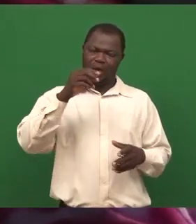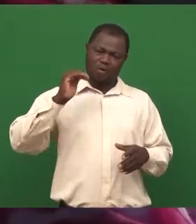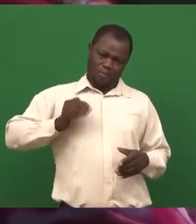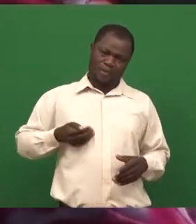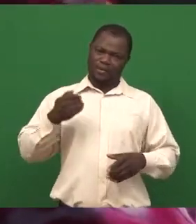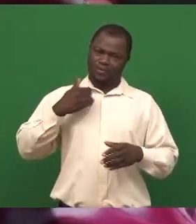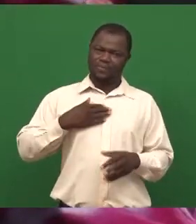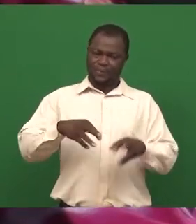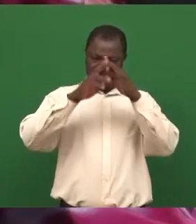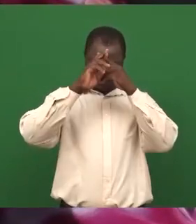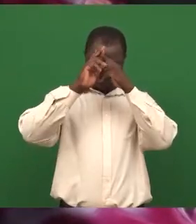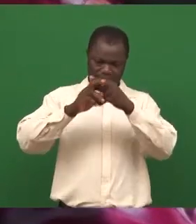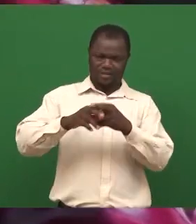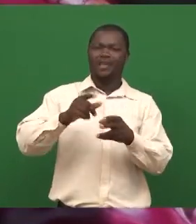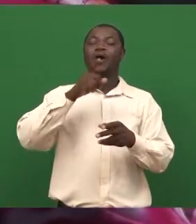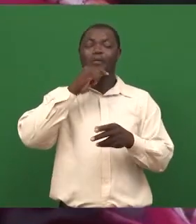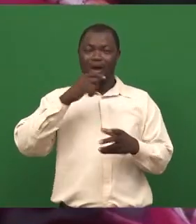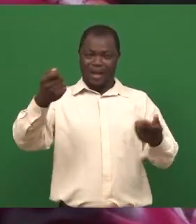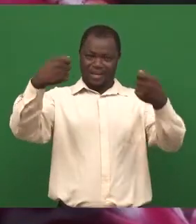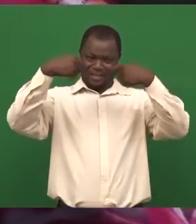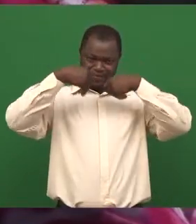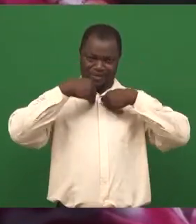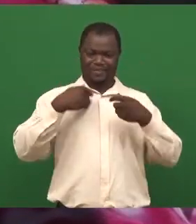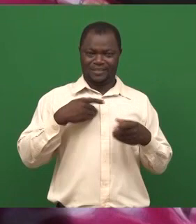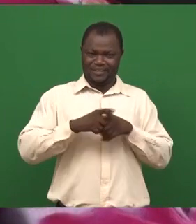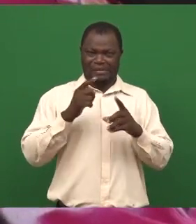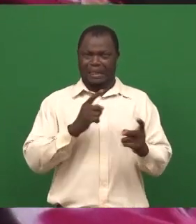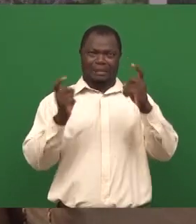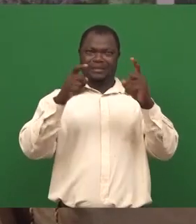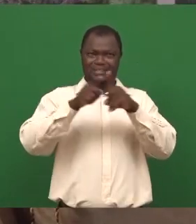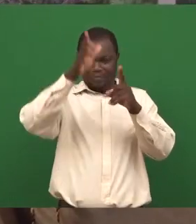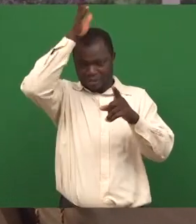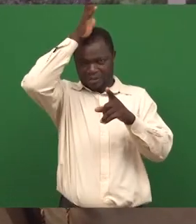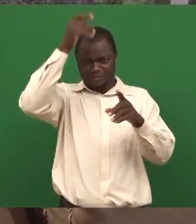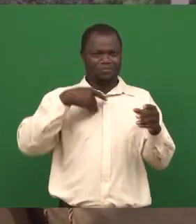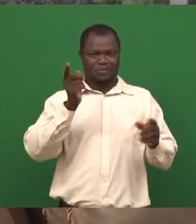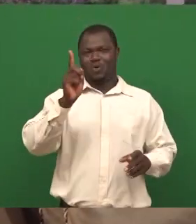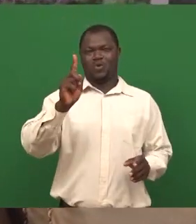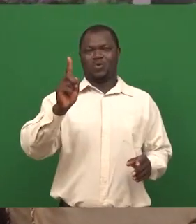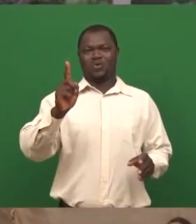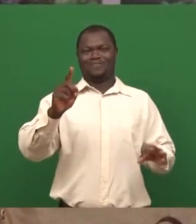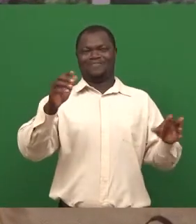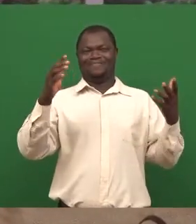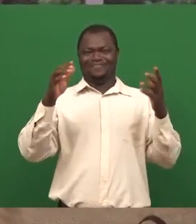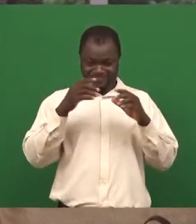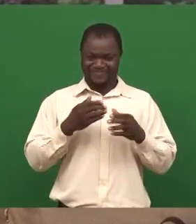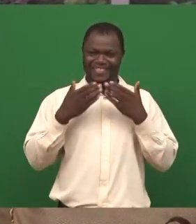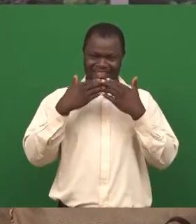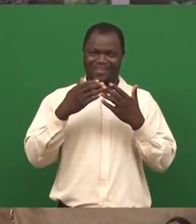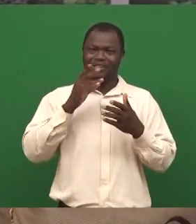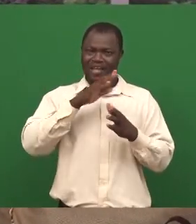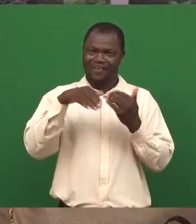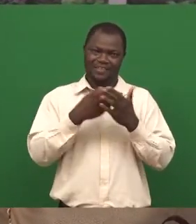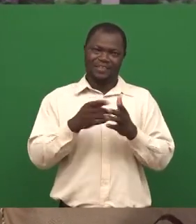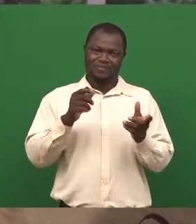ngatikudzei varume vatakapiwa. Ngatiregei kumirisana samachongwe. Ndizvozvo mashoko makukutu ari kutaurwa namai